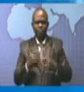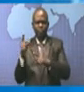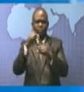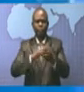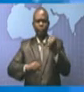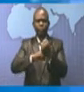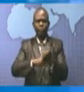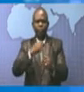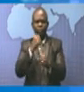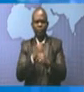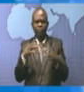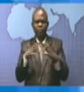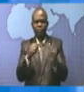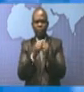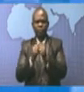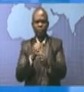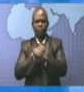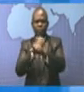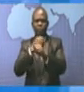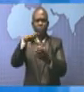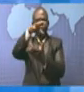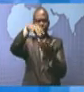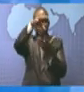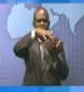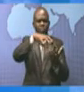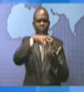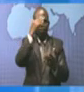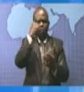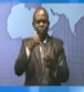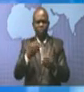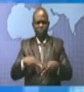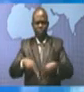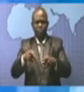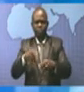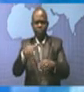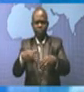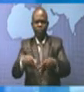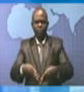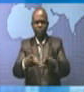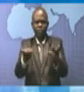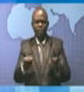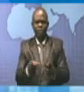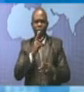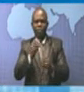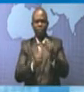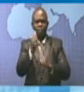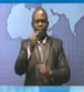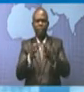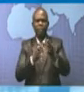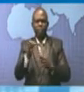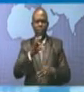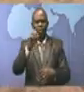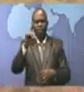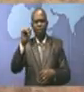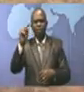travaux communautaires pour la protection de l'environnement qui consistait au traçage des courbes de niveau. Les détails avec Célestin